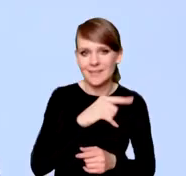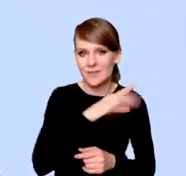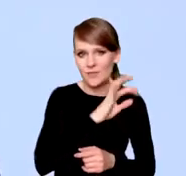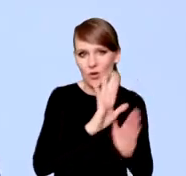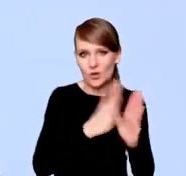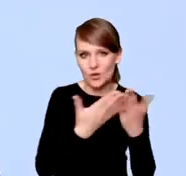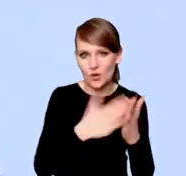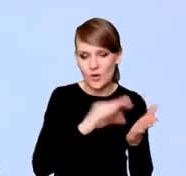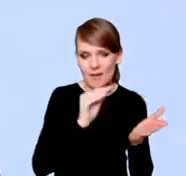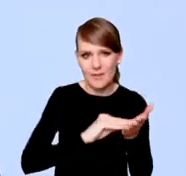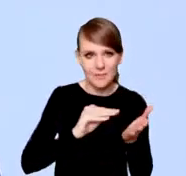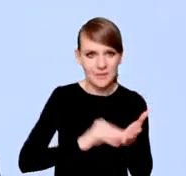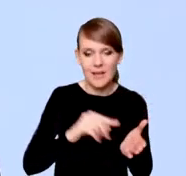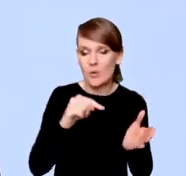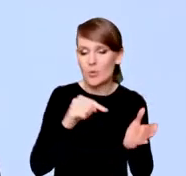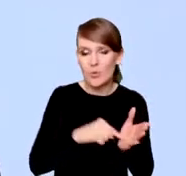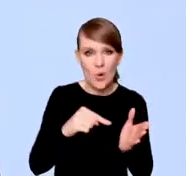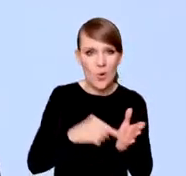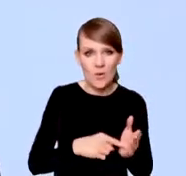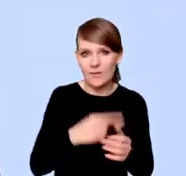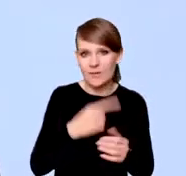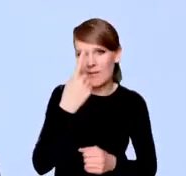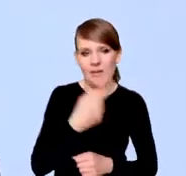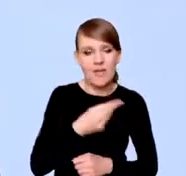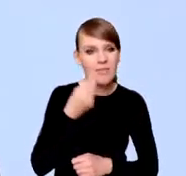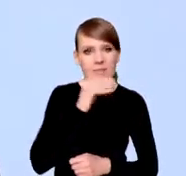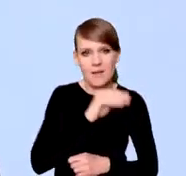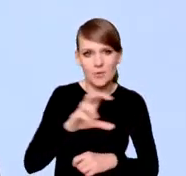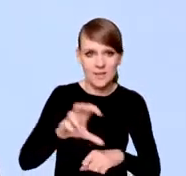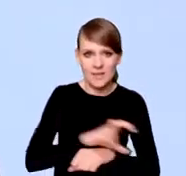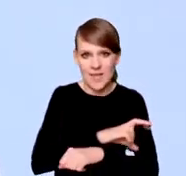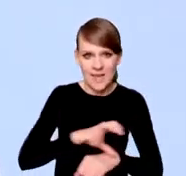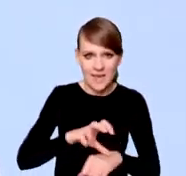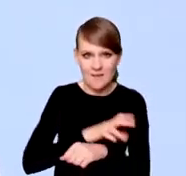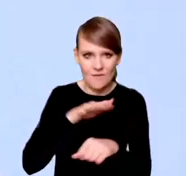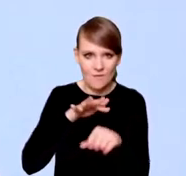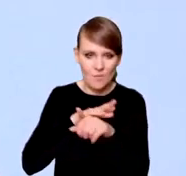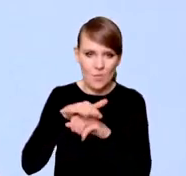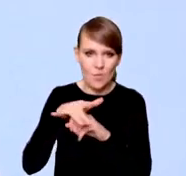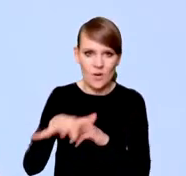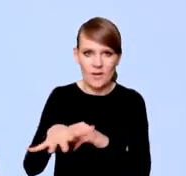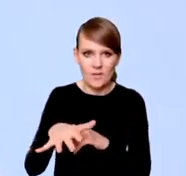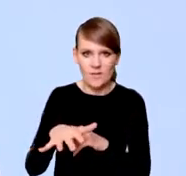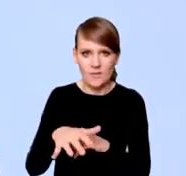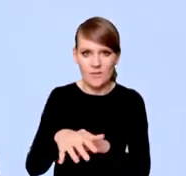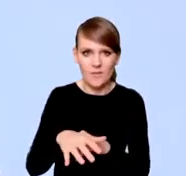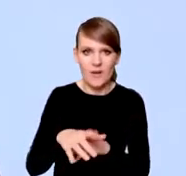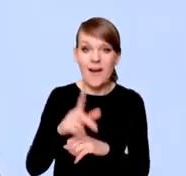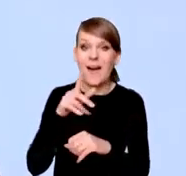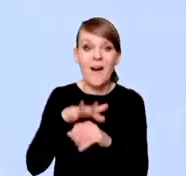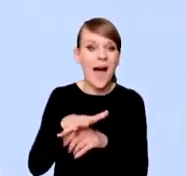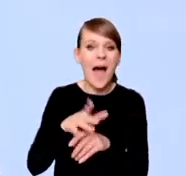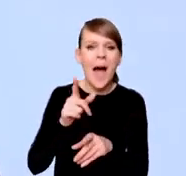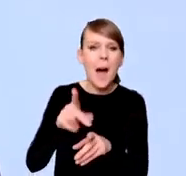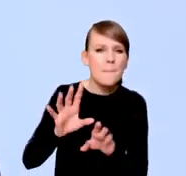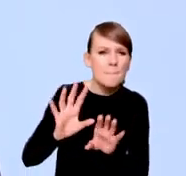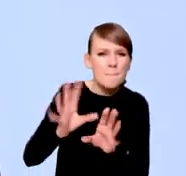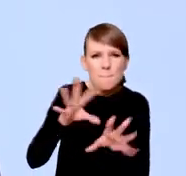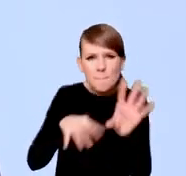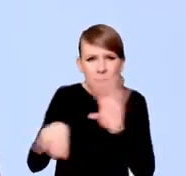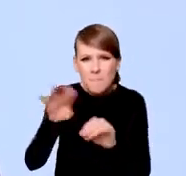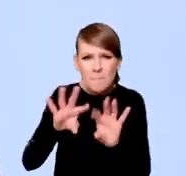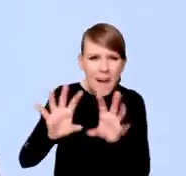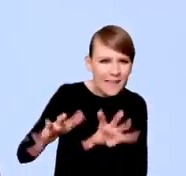jest jedna z lepszych technik wywierania wpływu na, ale wpływu, nie manipulowania, wpływu na